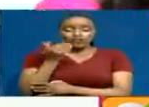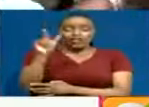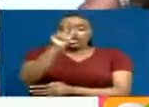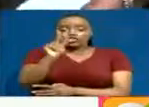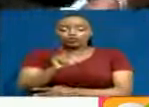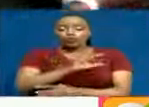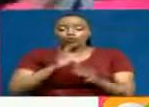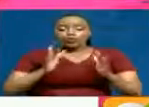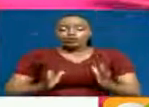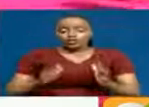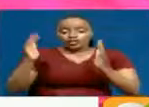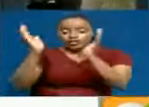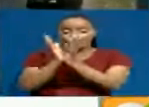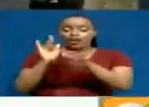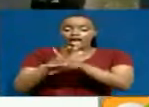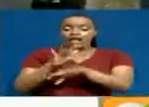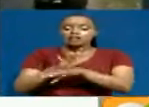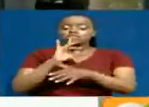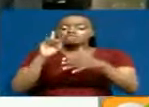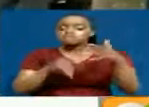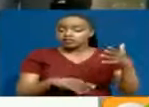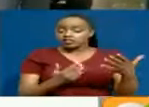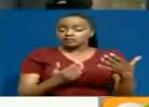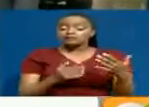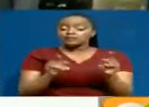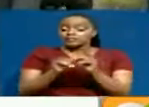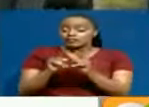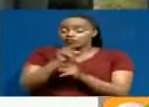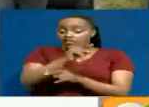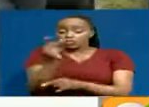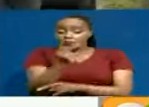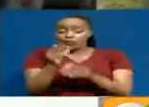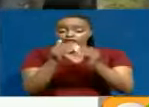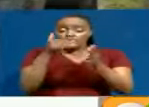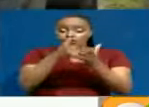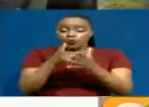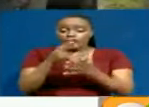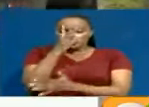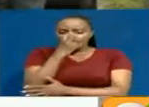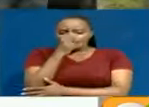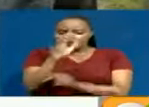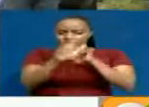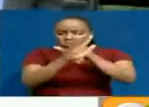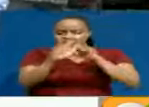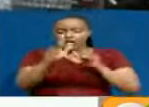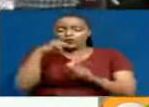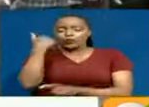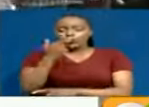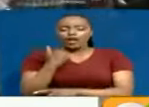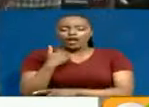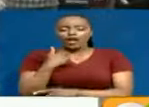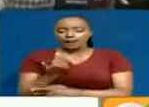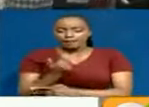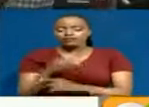George Natembea hapo awali alisema kuwa viongozi hao wawili ni miongoni mwa washukiwa watatu